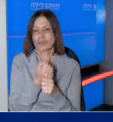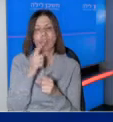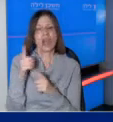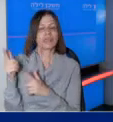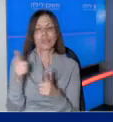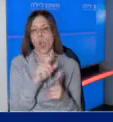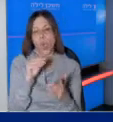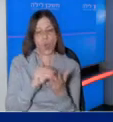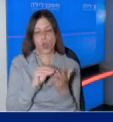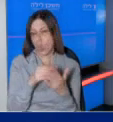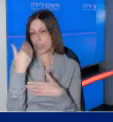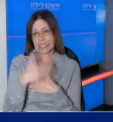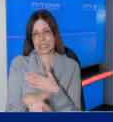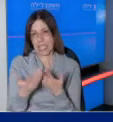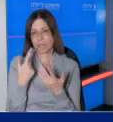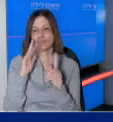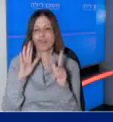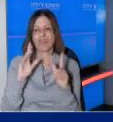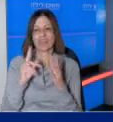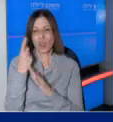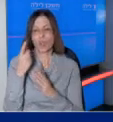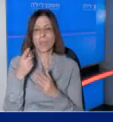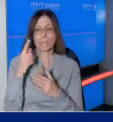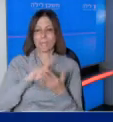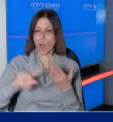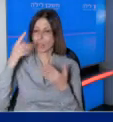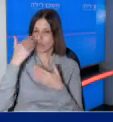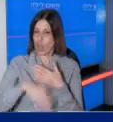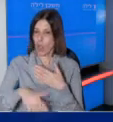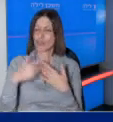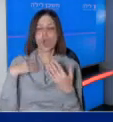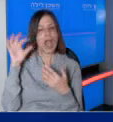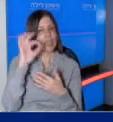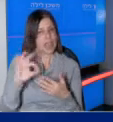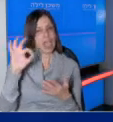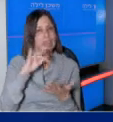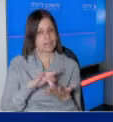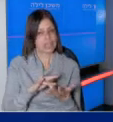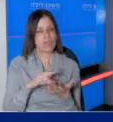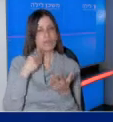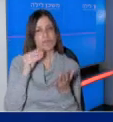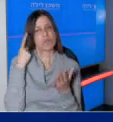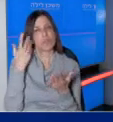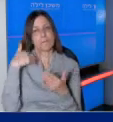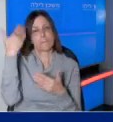לא הסתיים. לא. אנחנו עדיין... שבעה אירועים בחודש האחרון. אנחנו עדיין נמצאים בתוכו, ואנחנו לא יודעים לאן זה ילך. זה בשלב